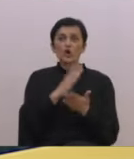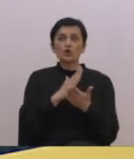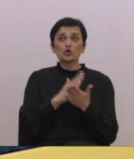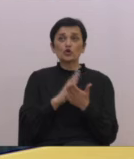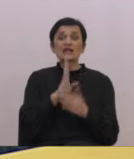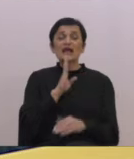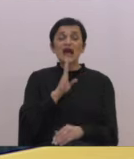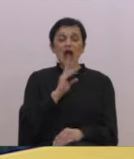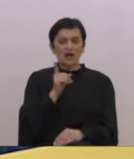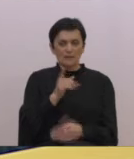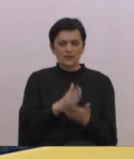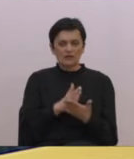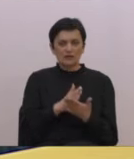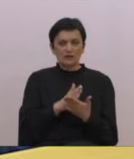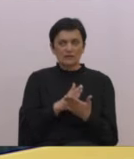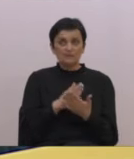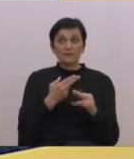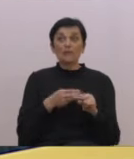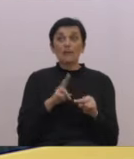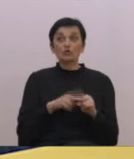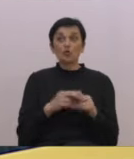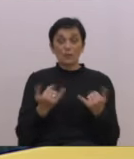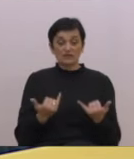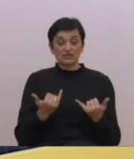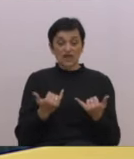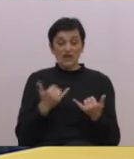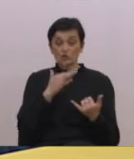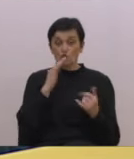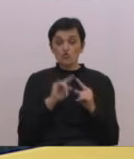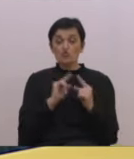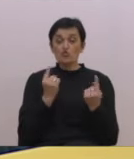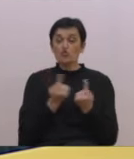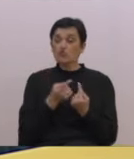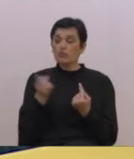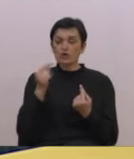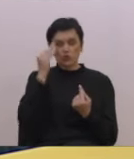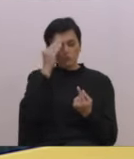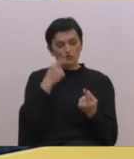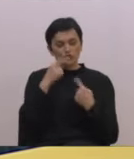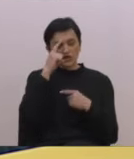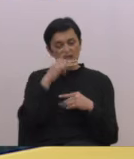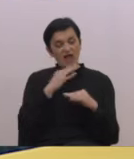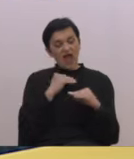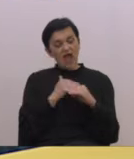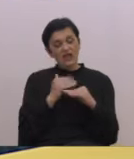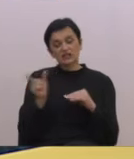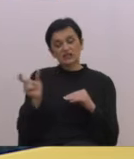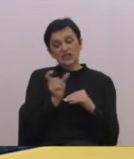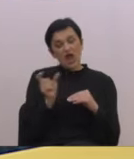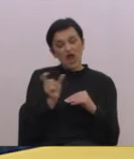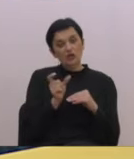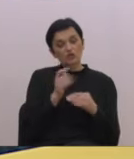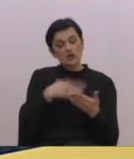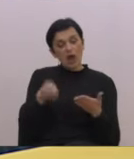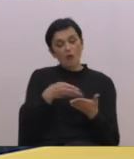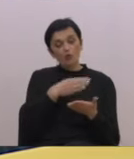სწორედ ქალები. ამიტომ დღეს აქ უმრავლესობა იმაზე კი არ უნდა მსჯელობდეს, გენდერული კვოტები გააუქმოს თუ არ